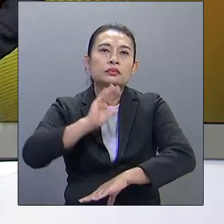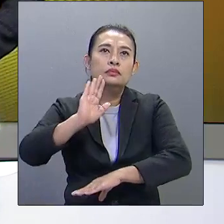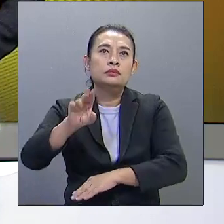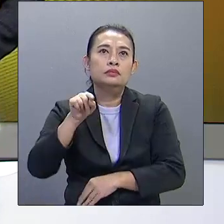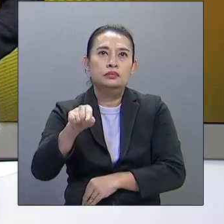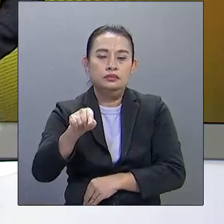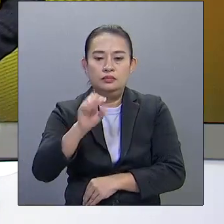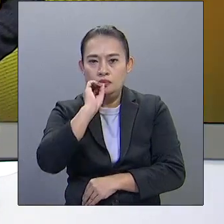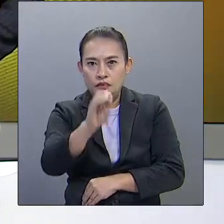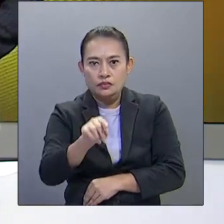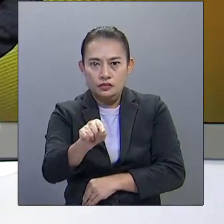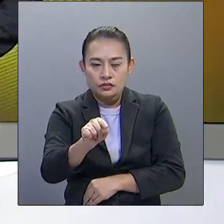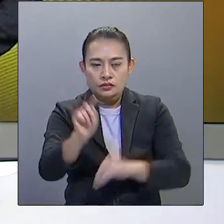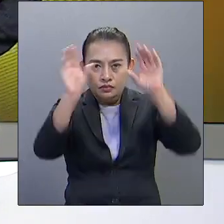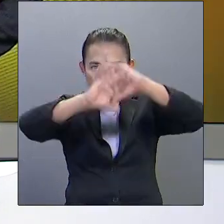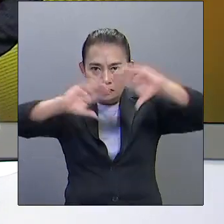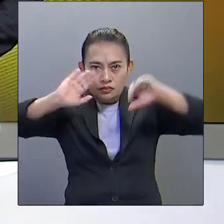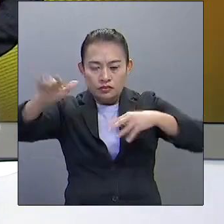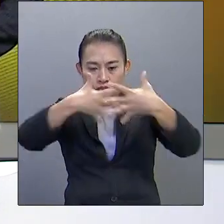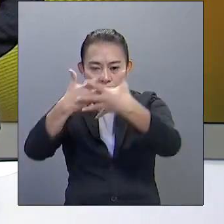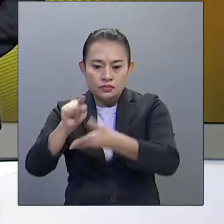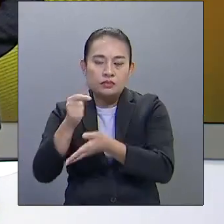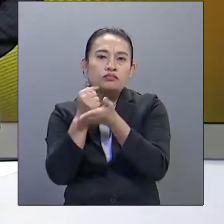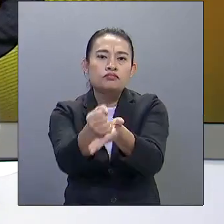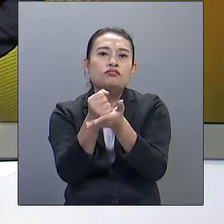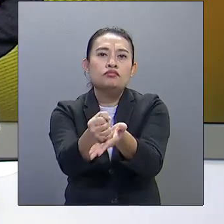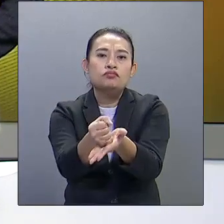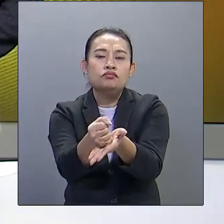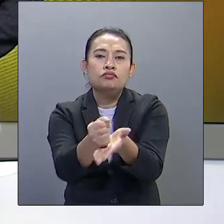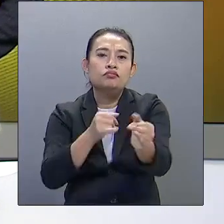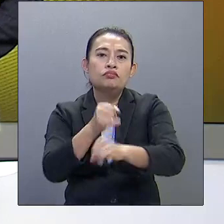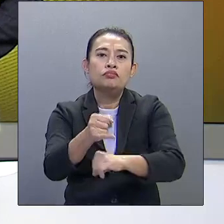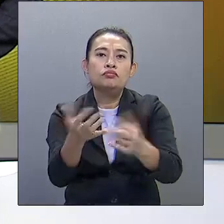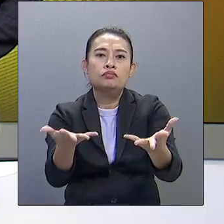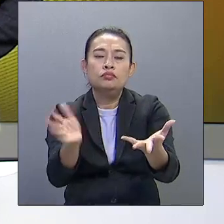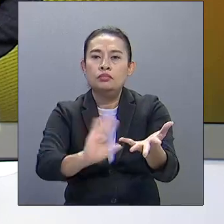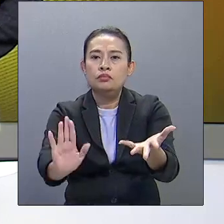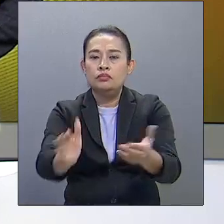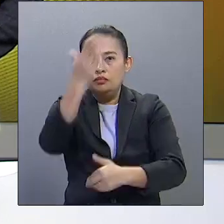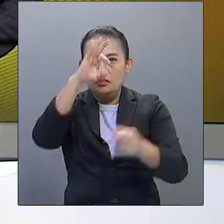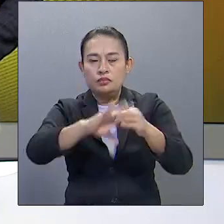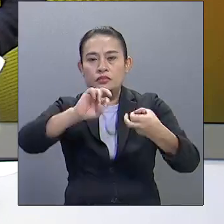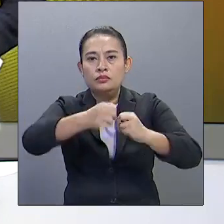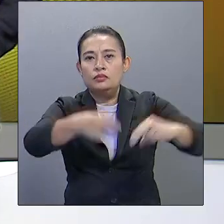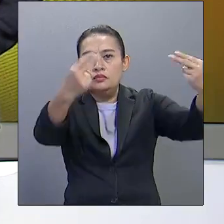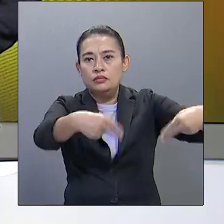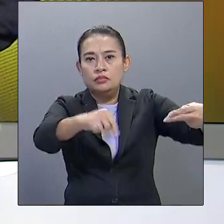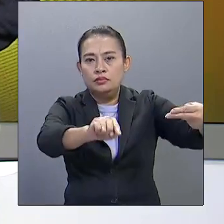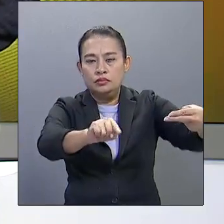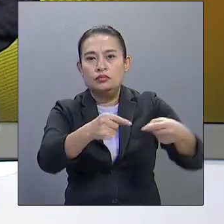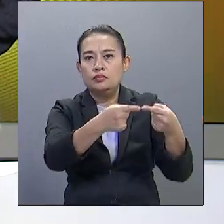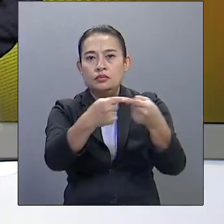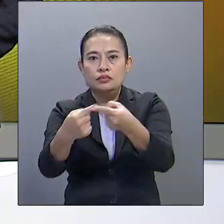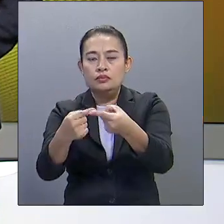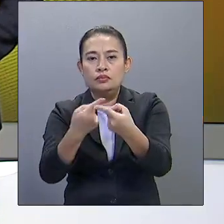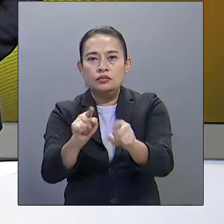คะมองว่ารัฐบาลสหรัฐไม่ควรจะช่วยเหลือยูเครนแบบไม่รู้จบค่ะเพราะว่ายิ่งจะทำให้สงครามยืดเยื้อแต่ควรจะหนุนให้